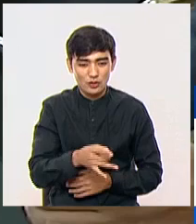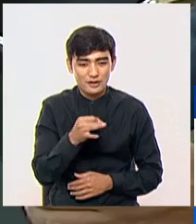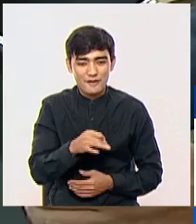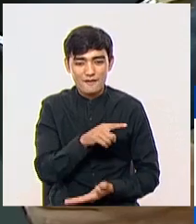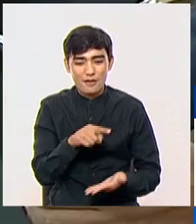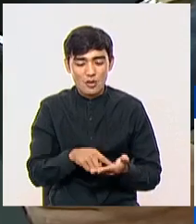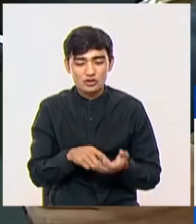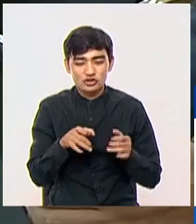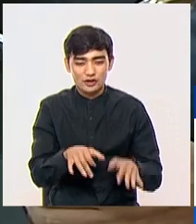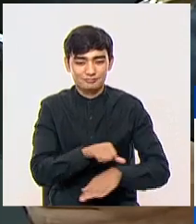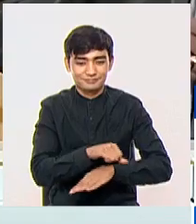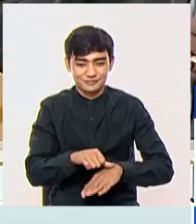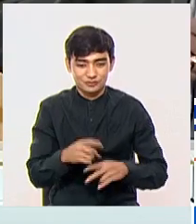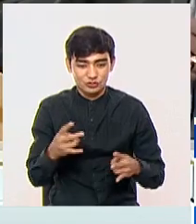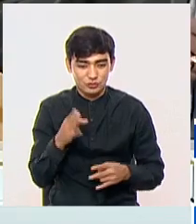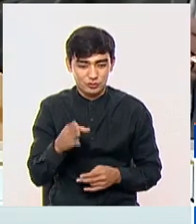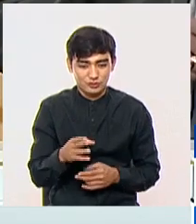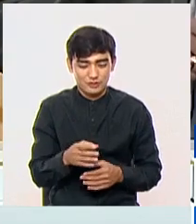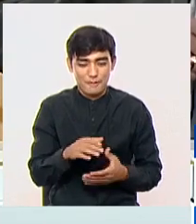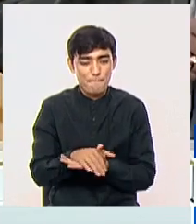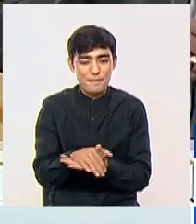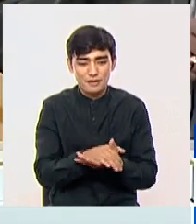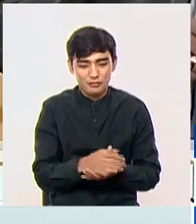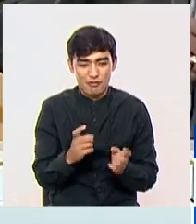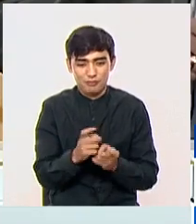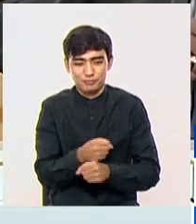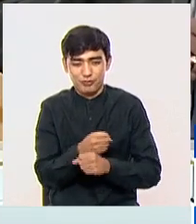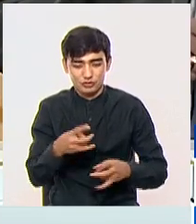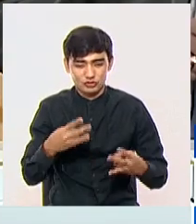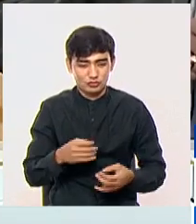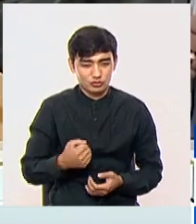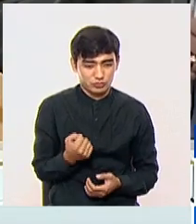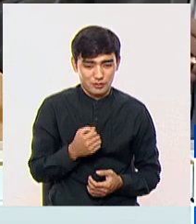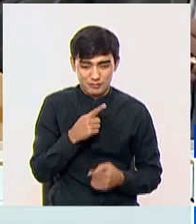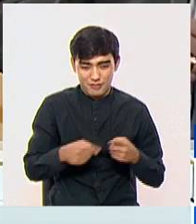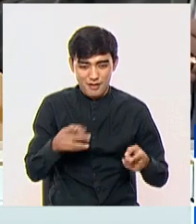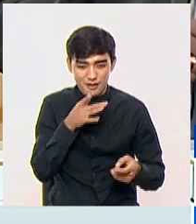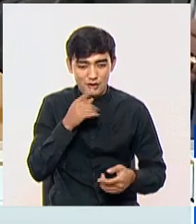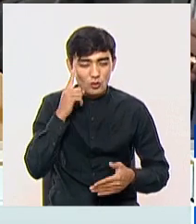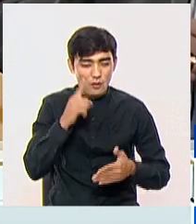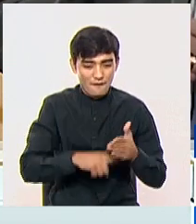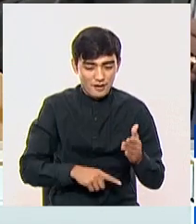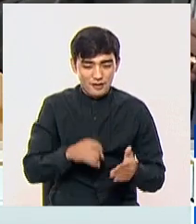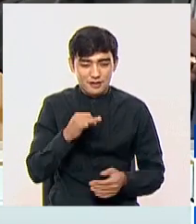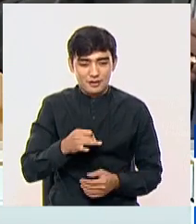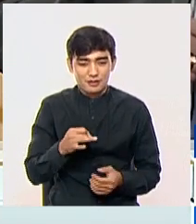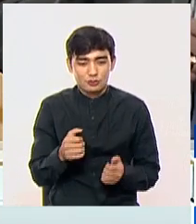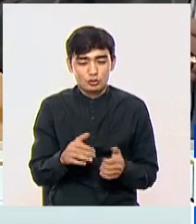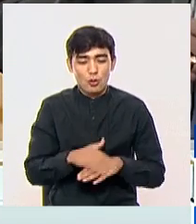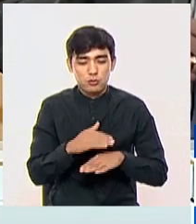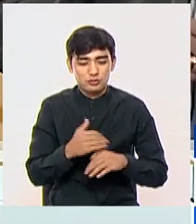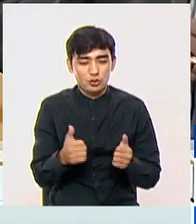вопроса границ должно проходить исключительно мирным путем в духе многовековой дружбы, доверия, добрососедства, а